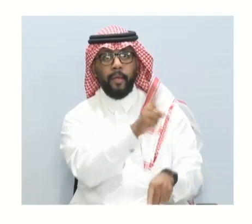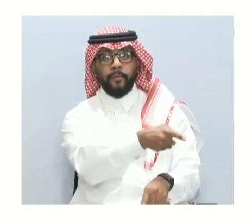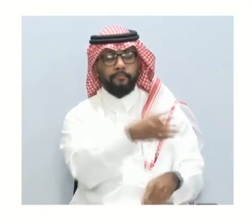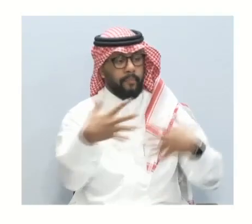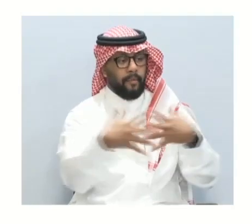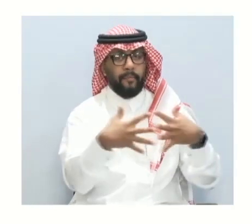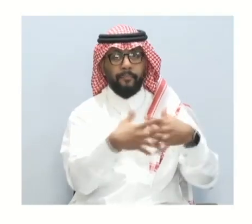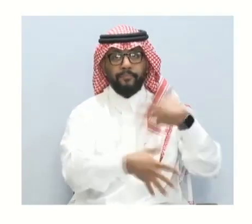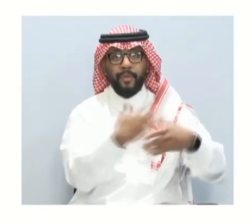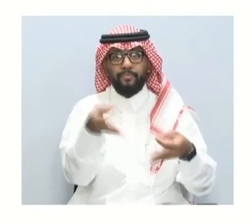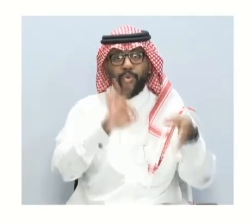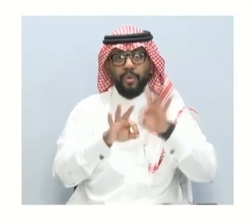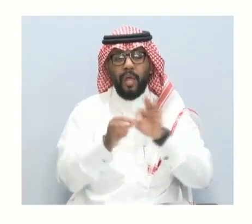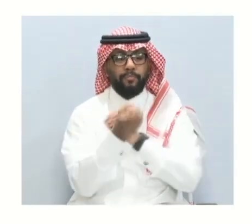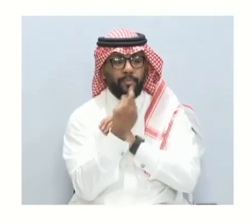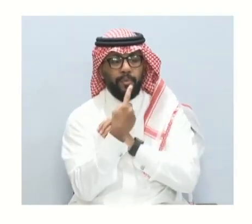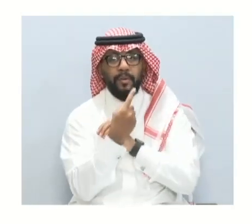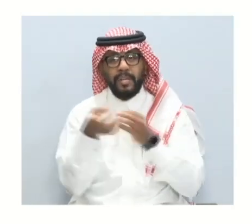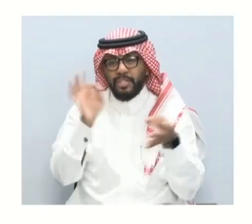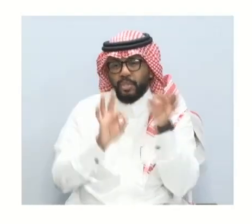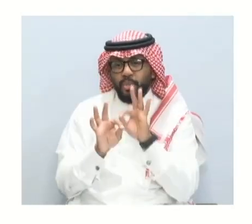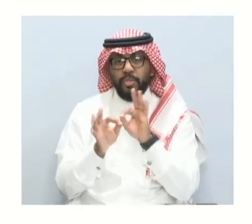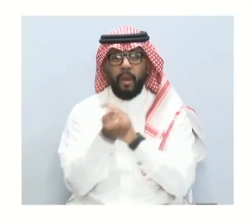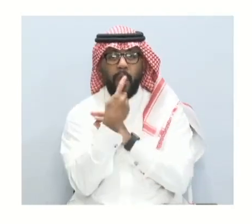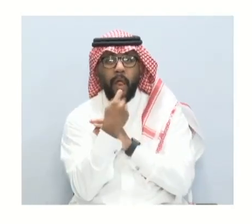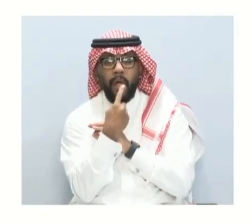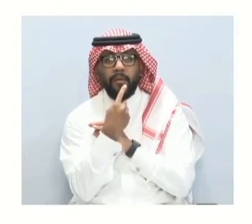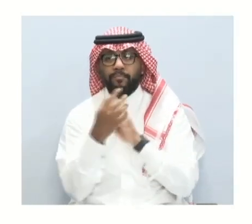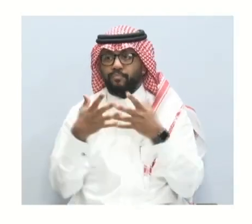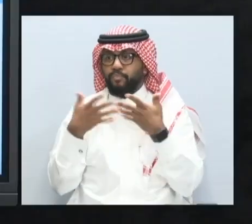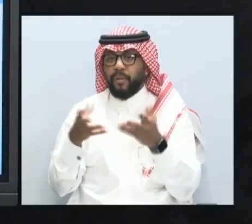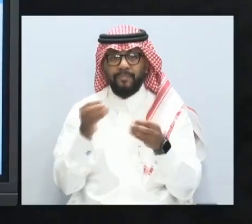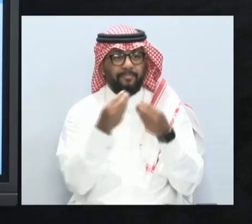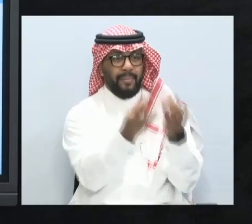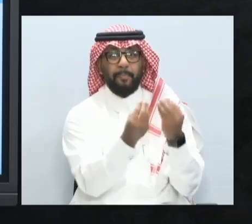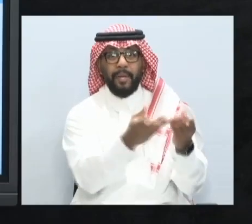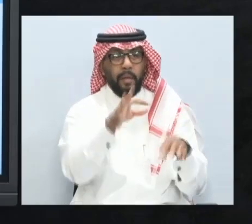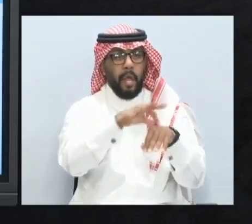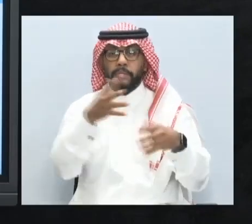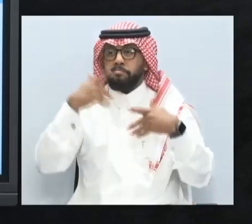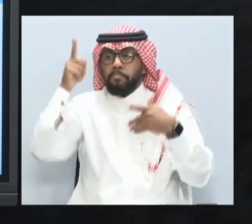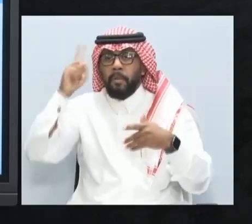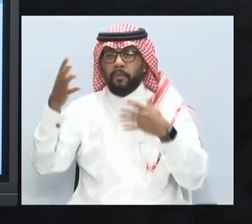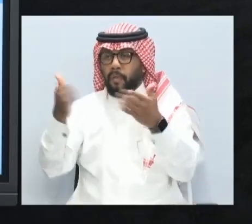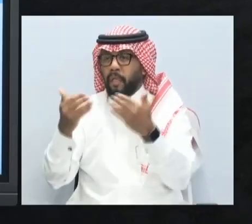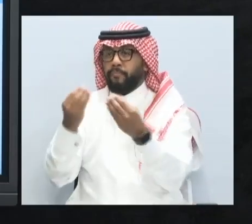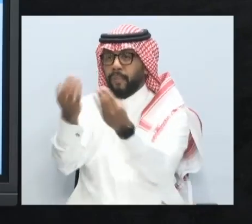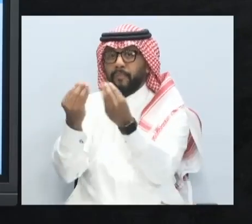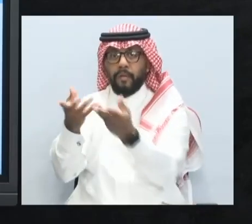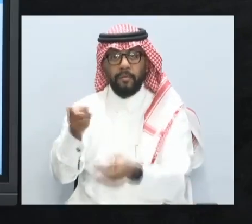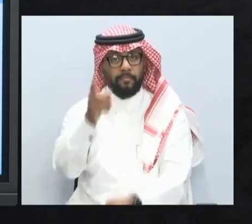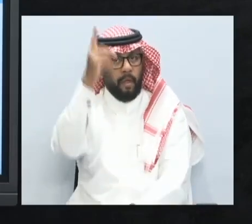اخلاط وادويه بنوع من اخلاط واديه يفعلها فيؤثر في الناس وهذا من انواع السحر وهو